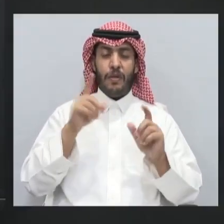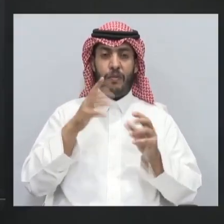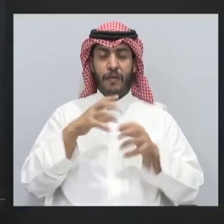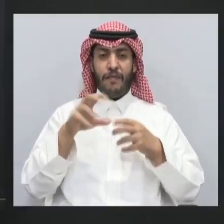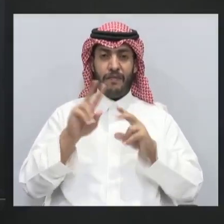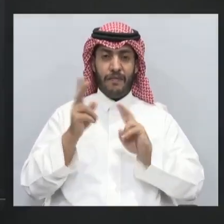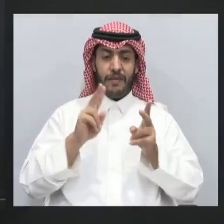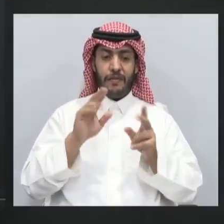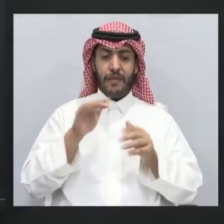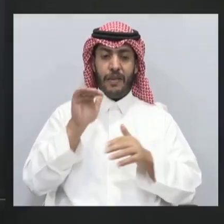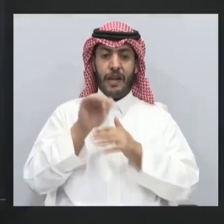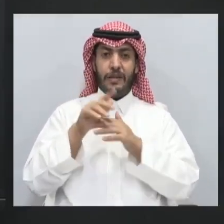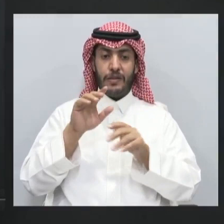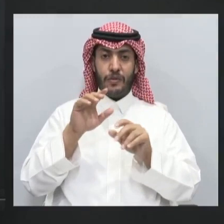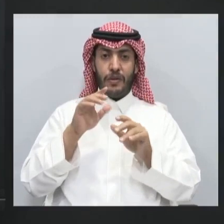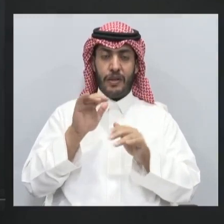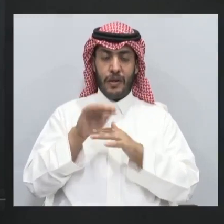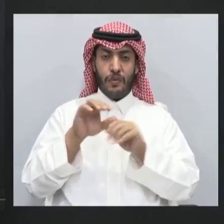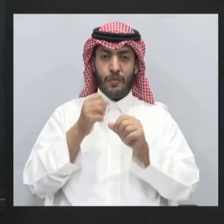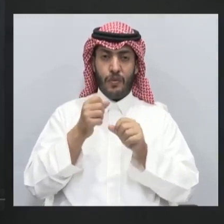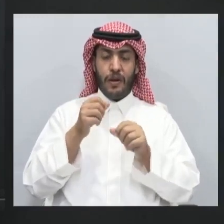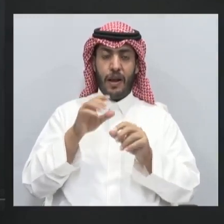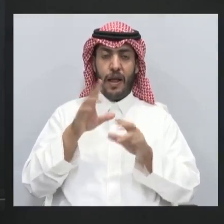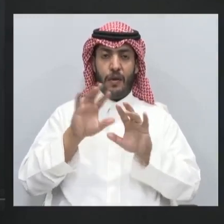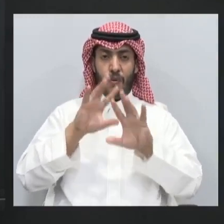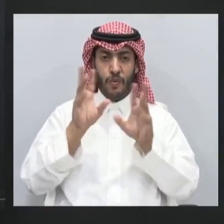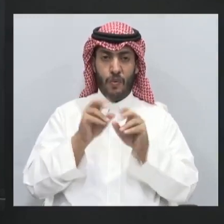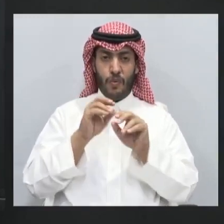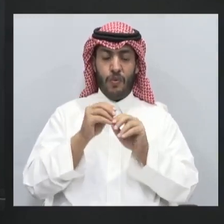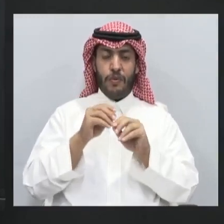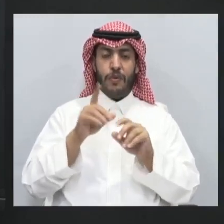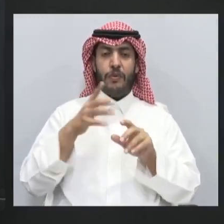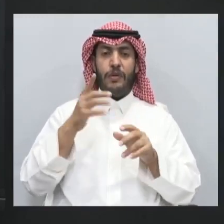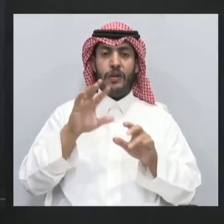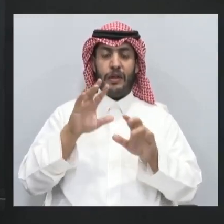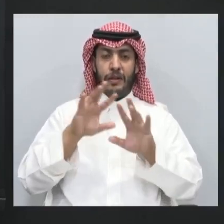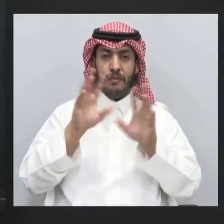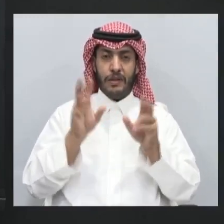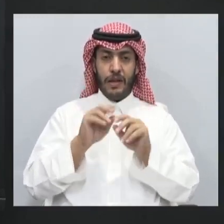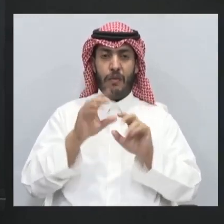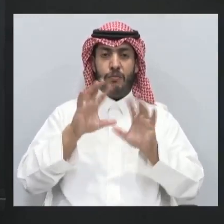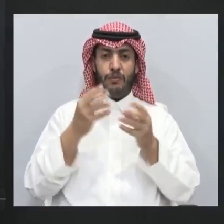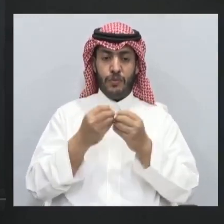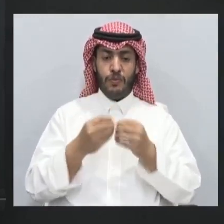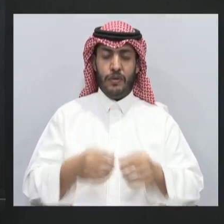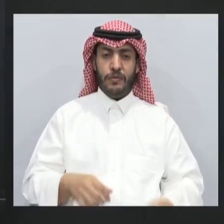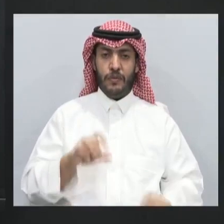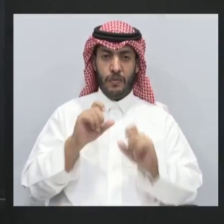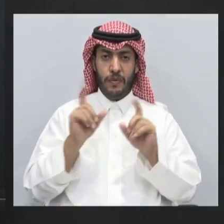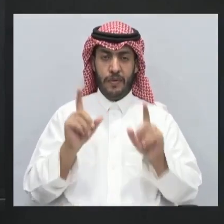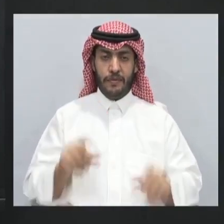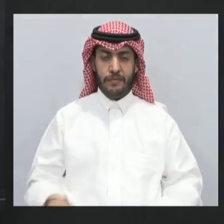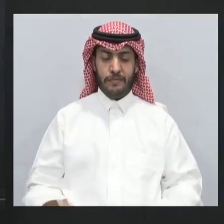الفرق بين درس الكسور كاجزاء من الكل والكسور كاجزائم من مجموعه بارك الله فيكم واضح